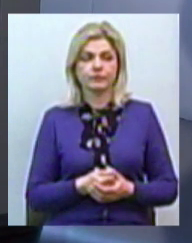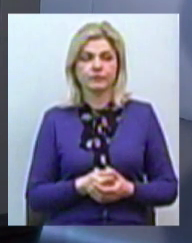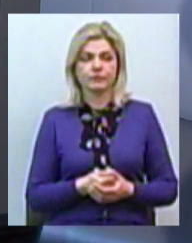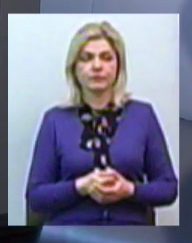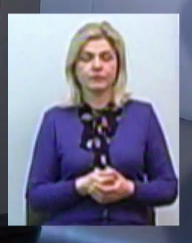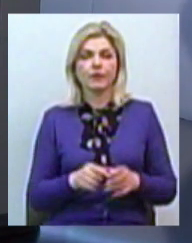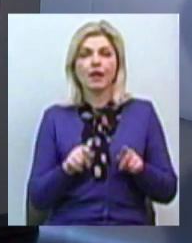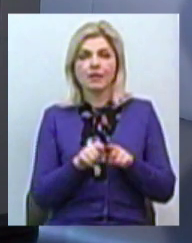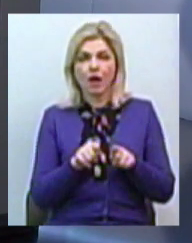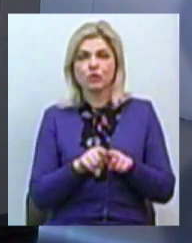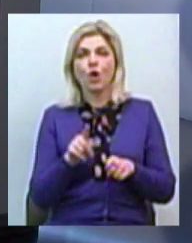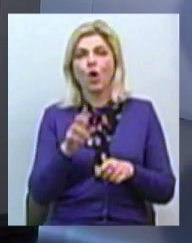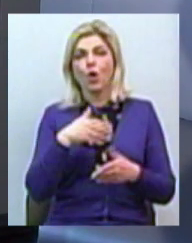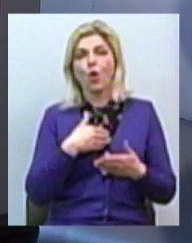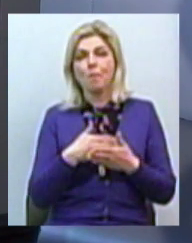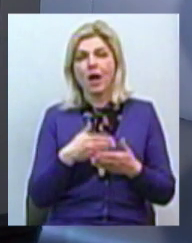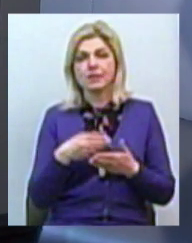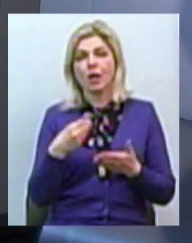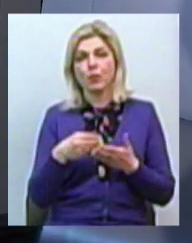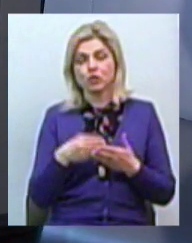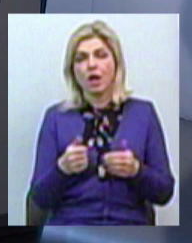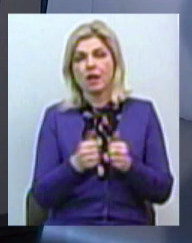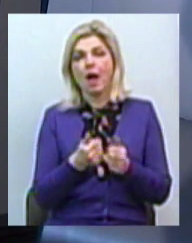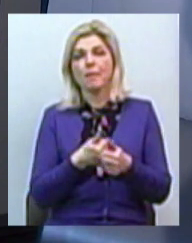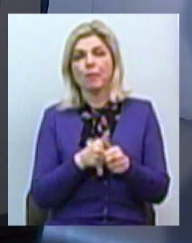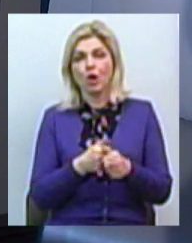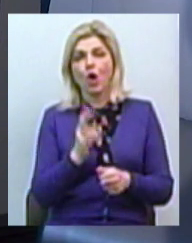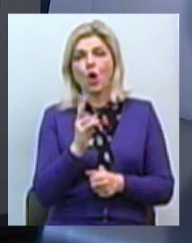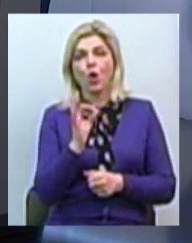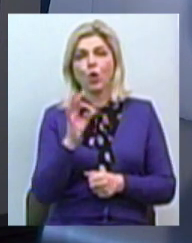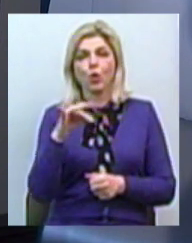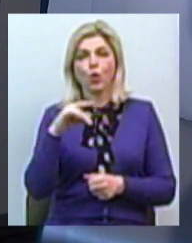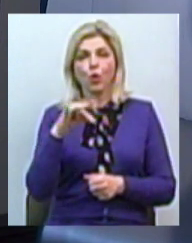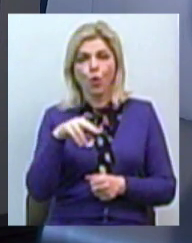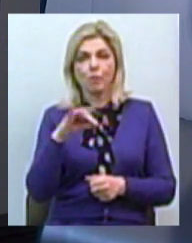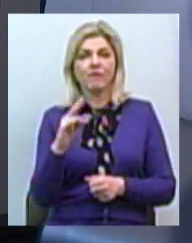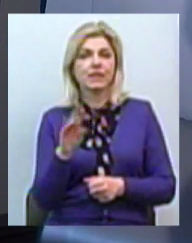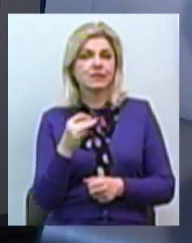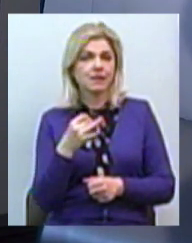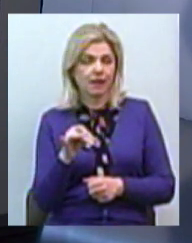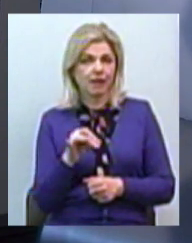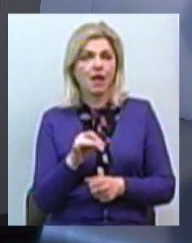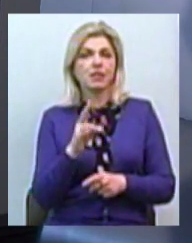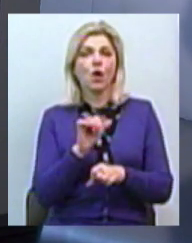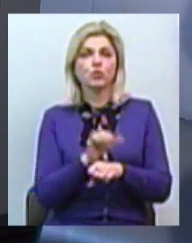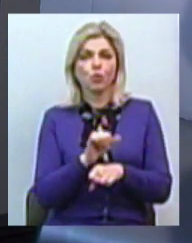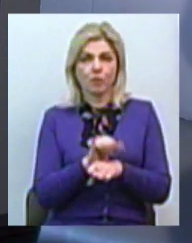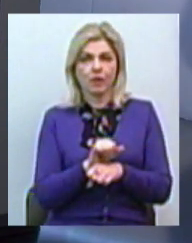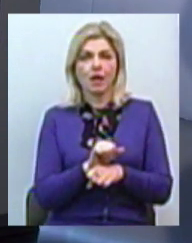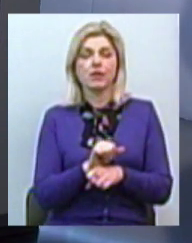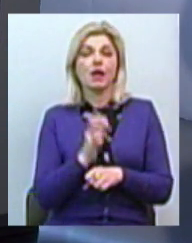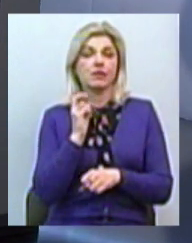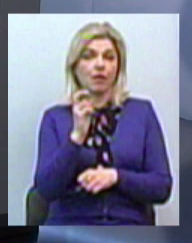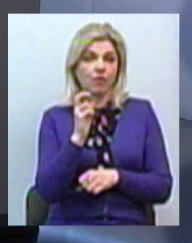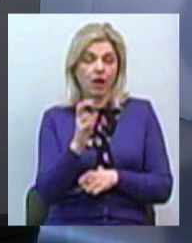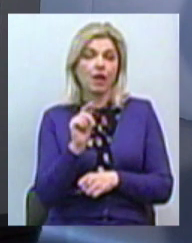також за громадським бюджетом біля бібліотеки Кропивницького встановлювалося камера на зупинці громадського транспорту, і